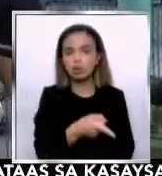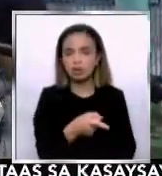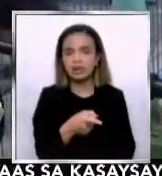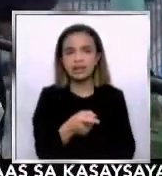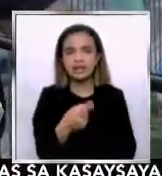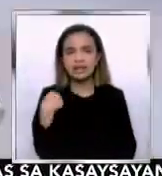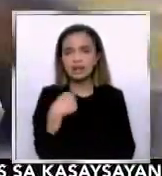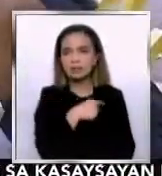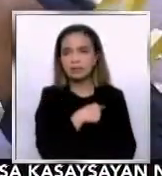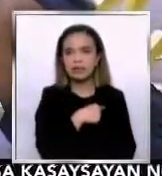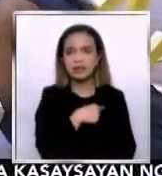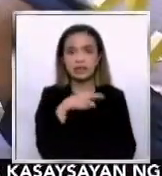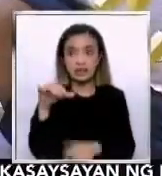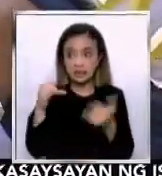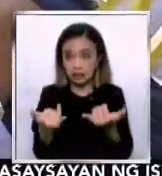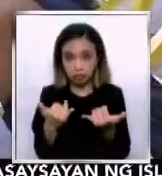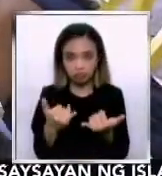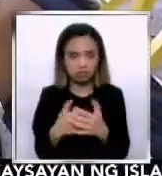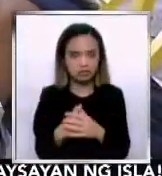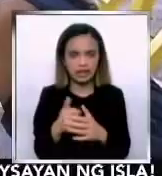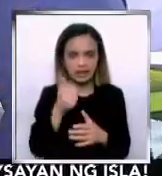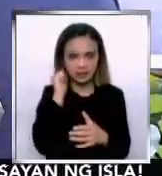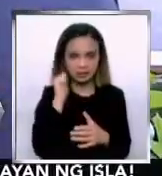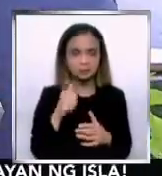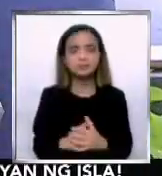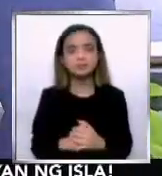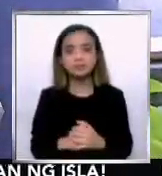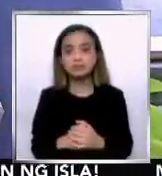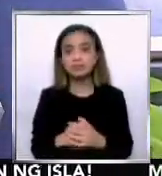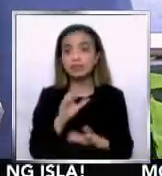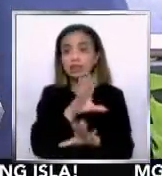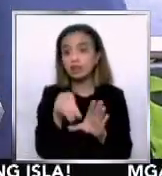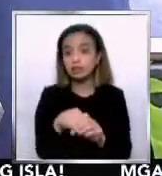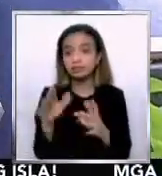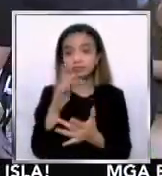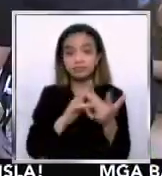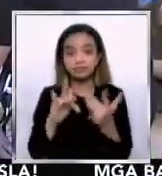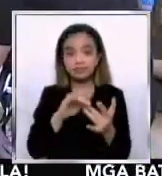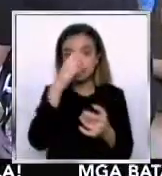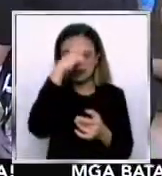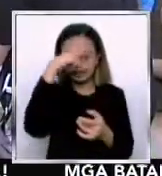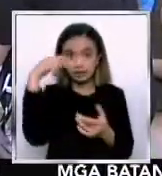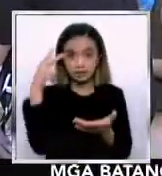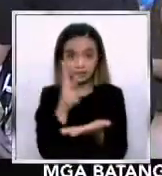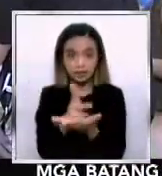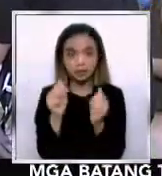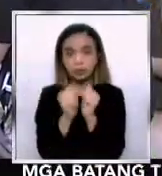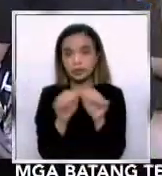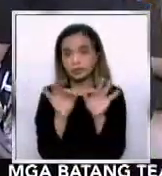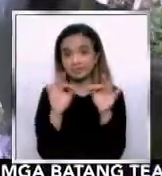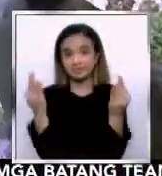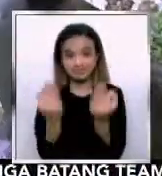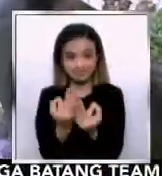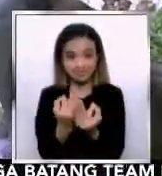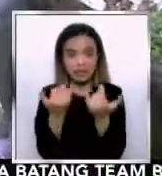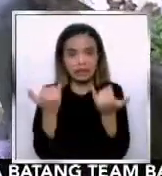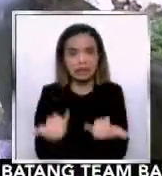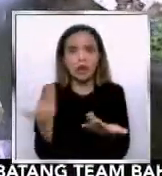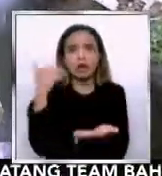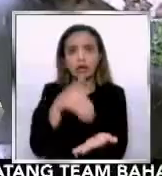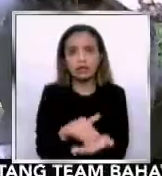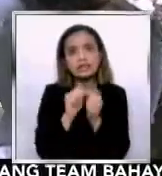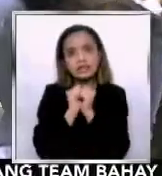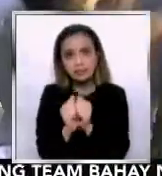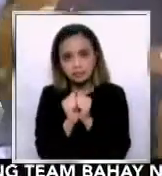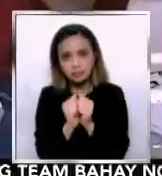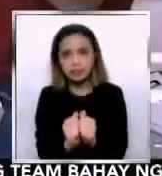mag-iitong gantong season. Kasama naman sa mga pumasyal sa Rizal Park, si Vanessa at kanya mga kaanak na ngayon lang daw ulit nagkasama-sama buhat